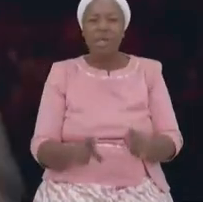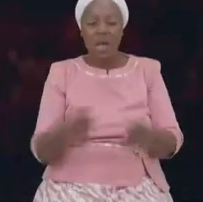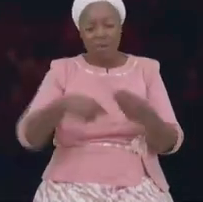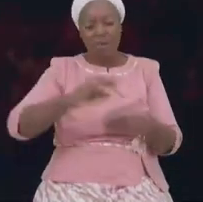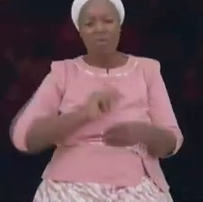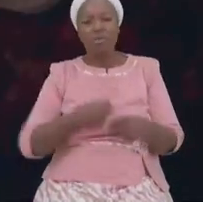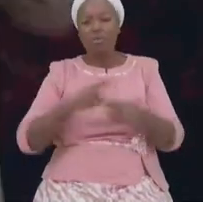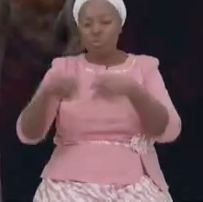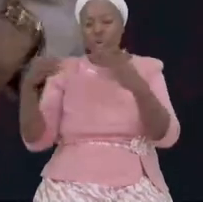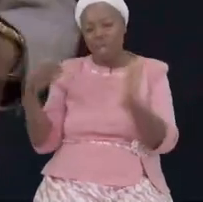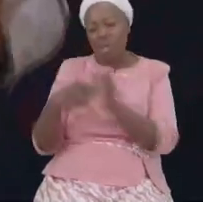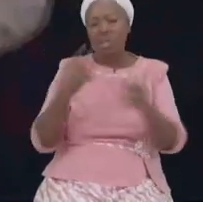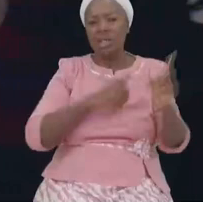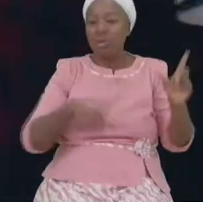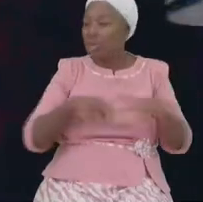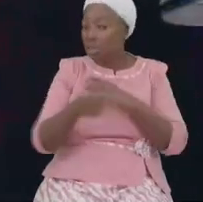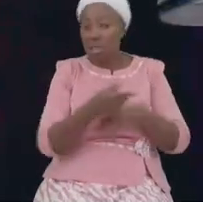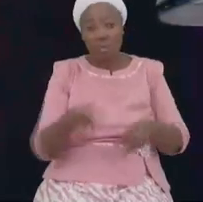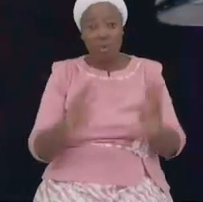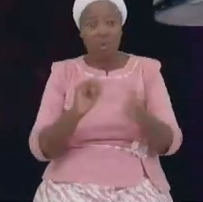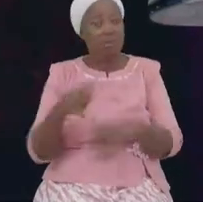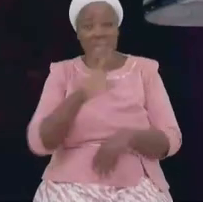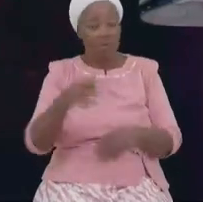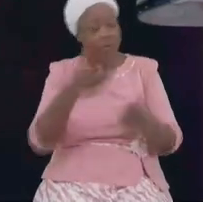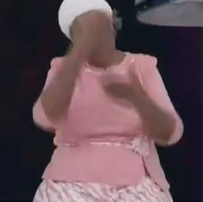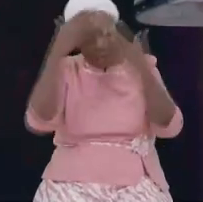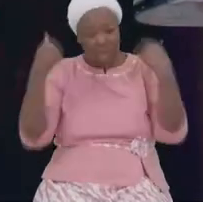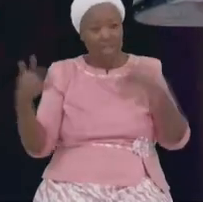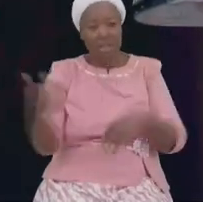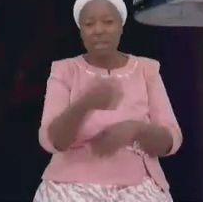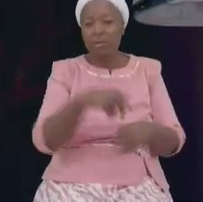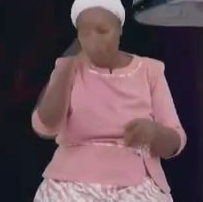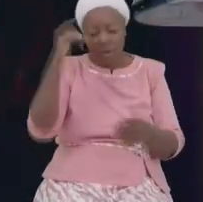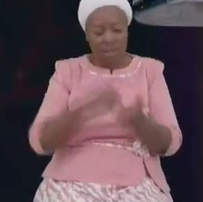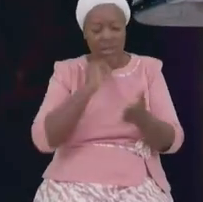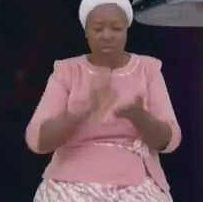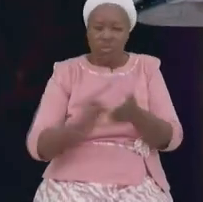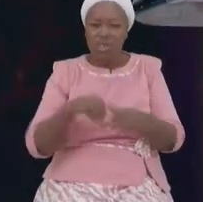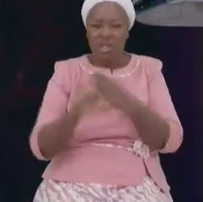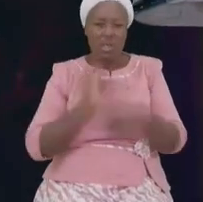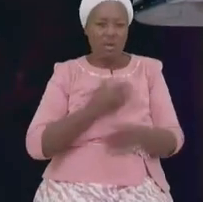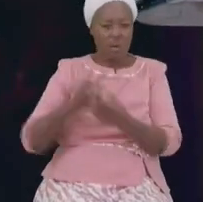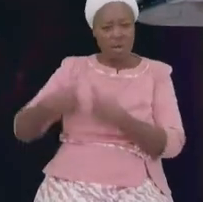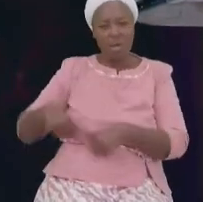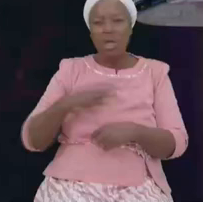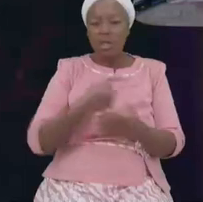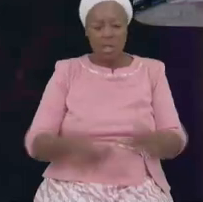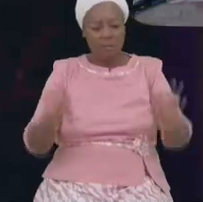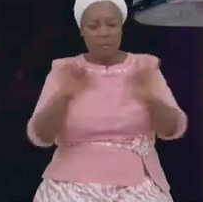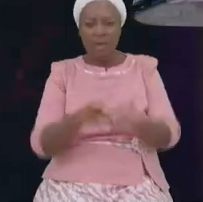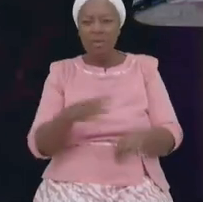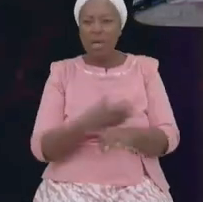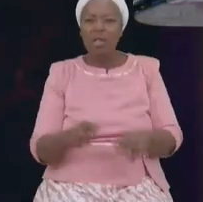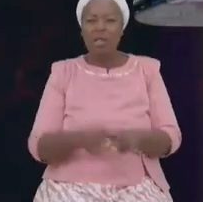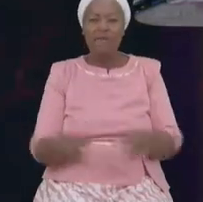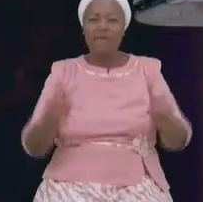l'Éternel. D'aucune manière, nous ne nous oublions jamais parce que c'est écrit dans nos cœurs. La valeur et la vertu